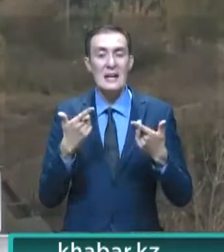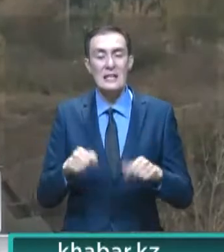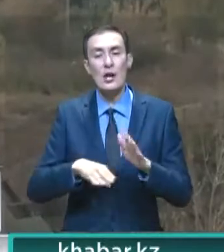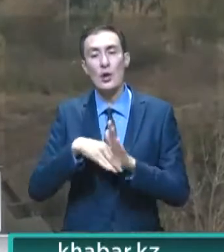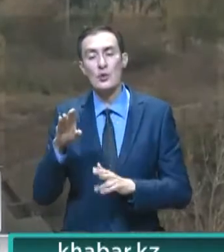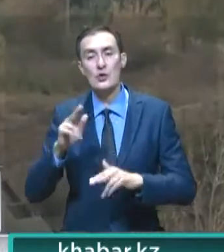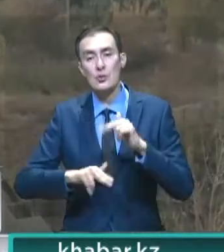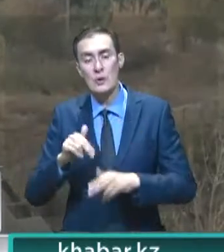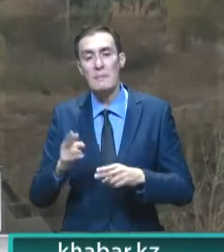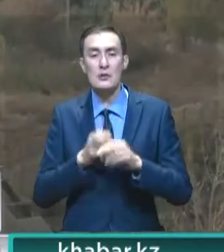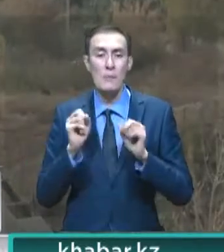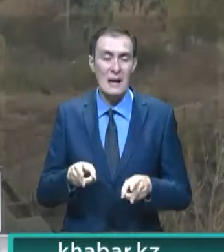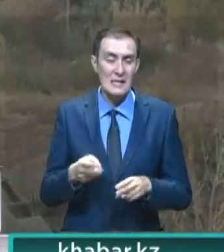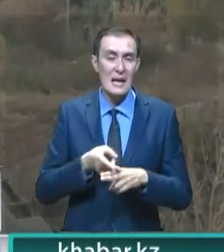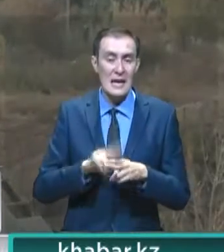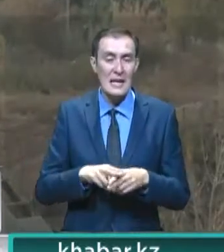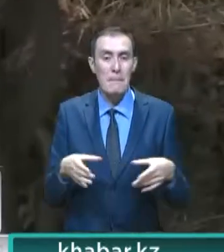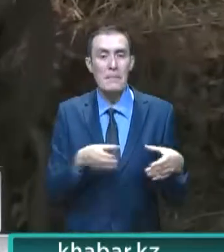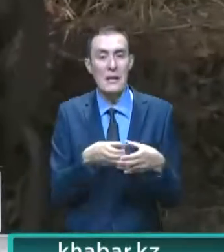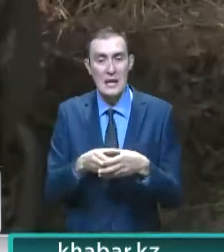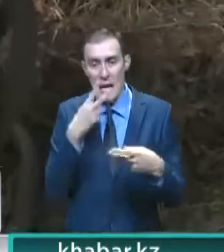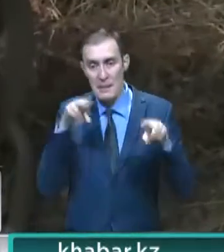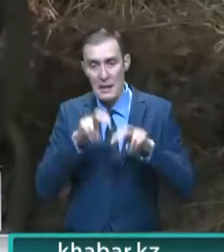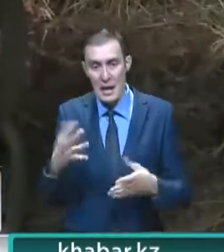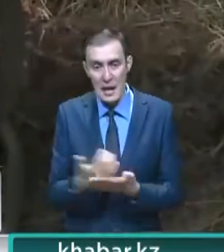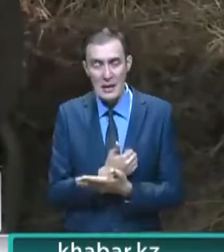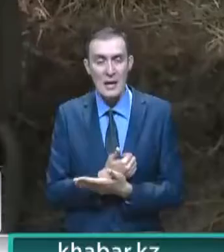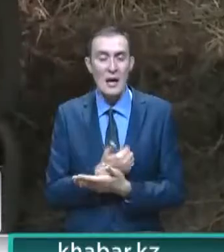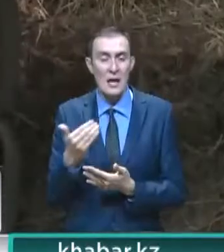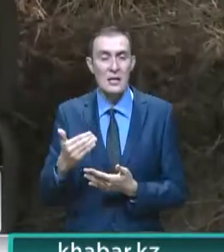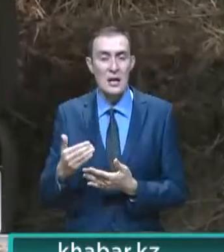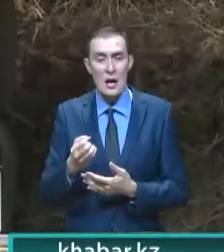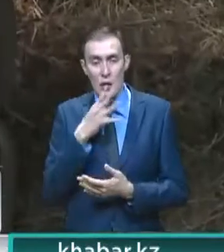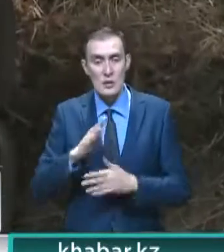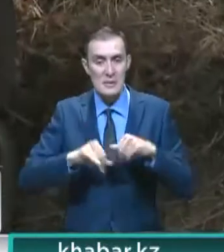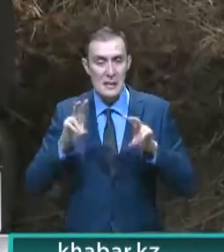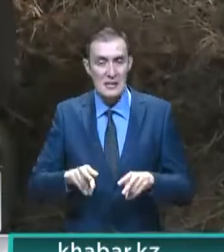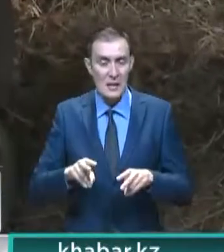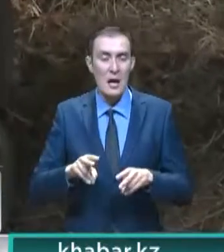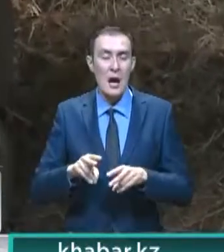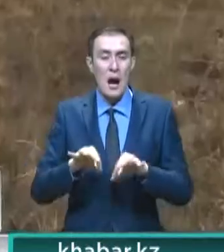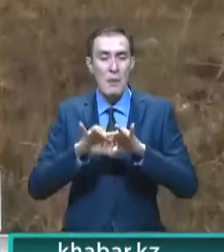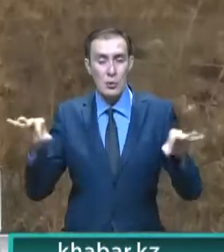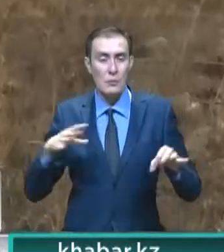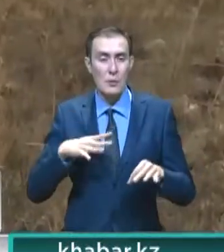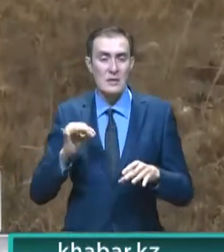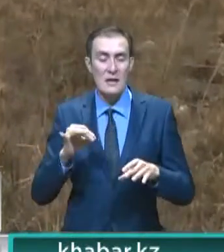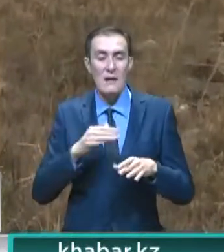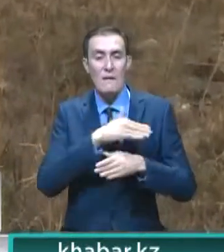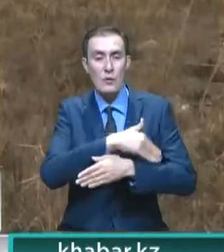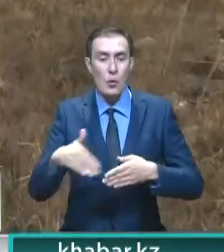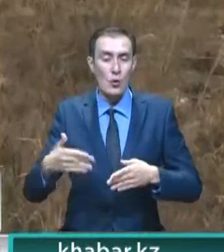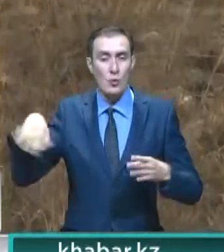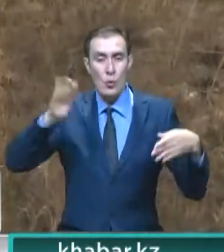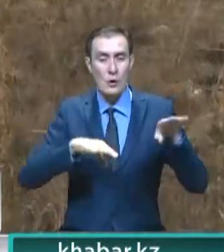строить лучше и безопаснее, определяет эта мобильная бригада. Специалисты здесь физически подготовленные. Протягивать аппаратуру приходится и вдоль